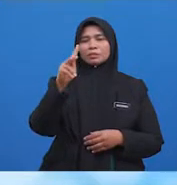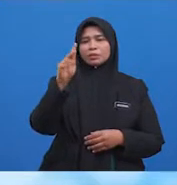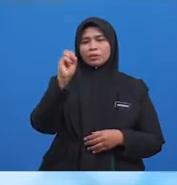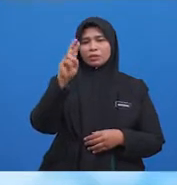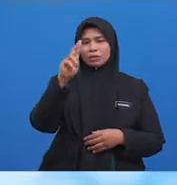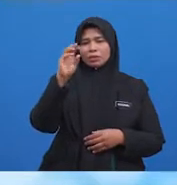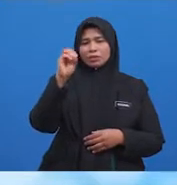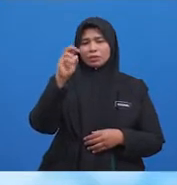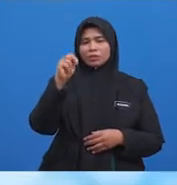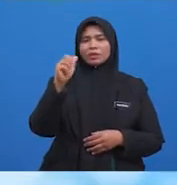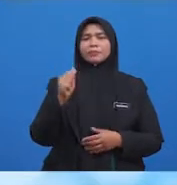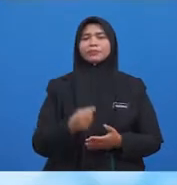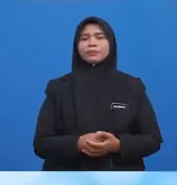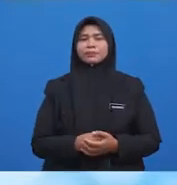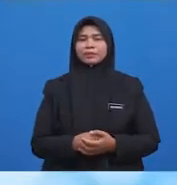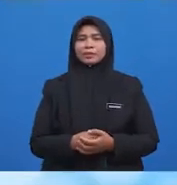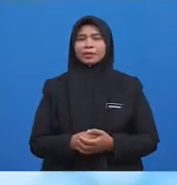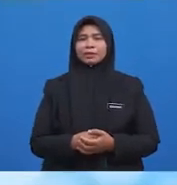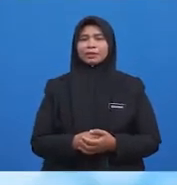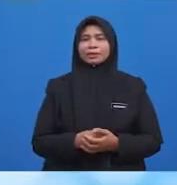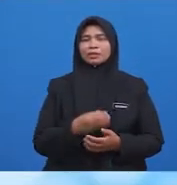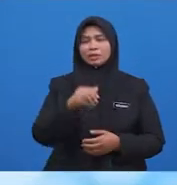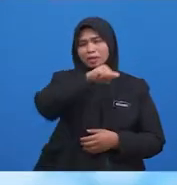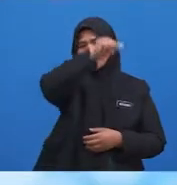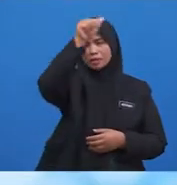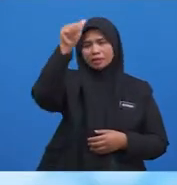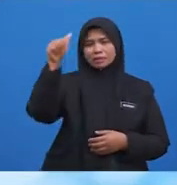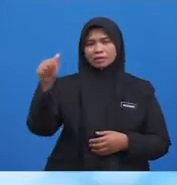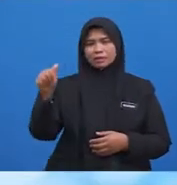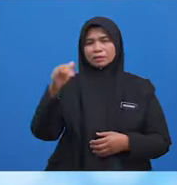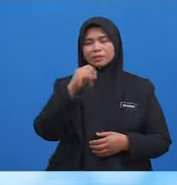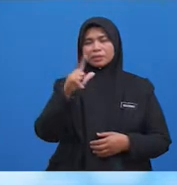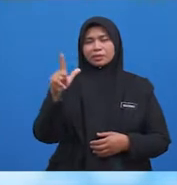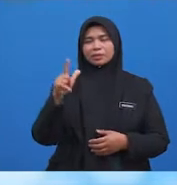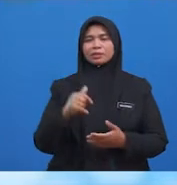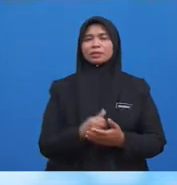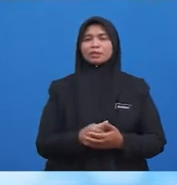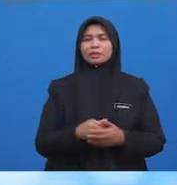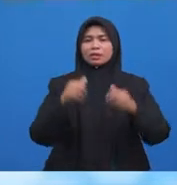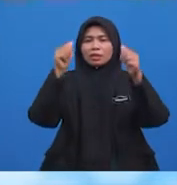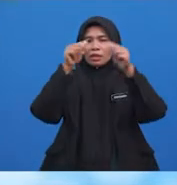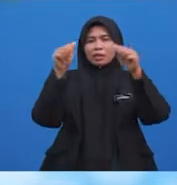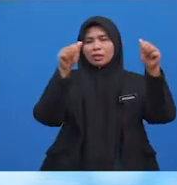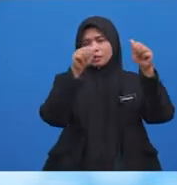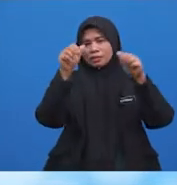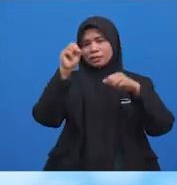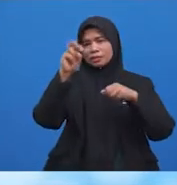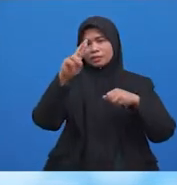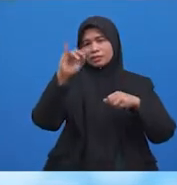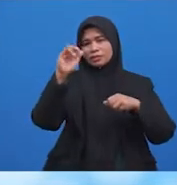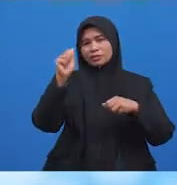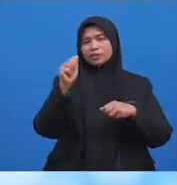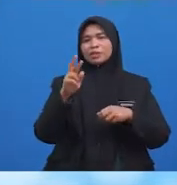manakala fenomena yang berlaku di angka selepas ialah angin Surya